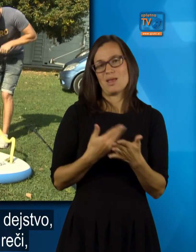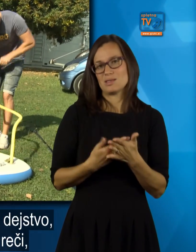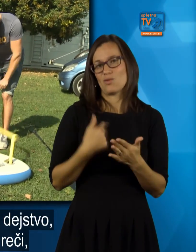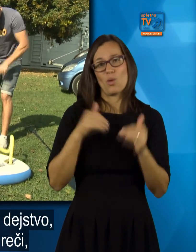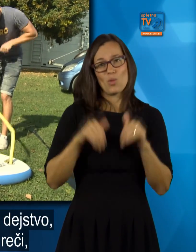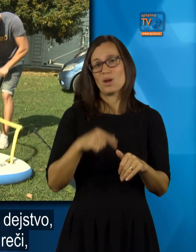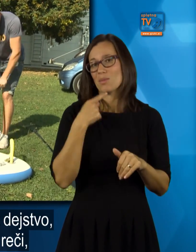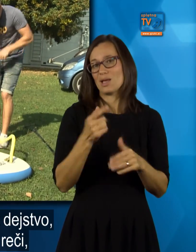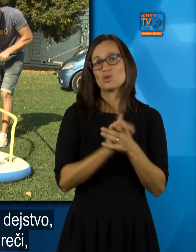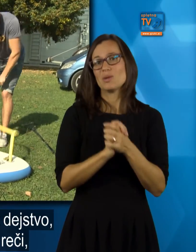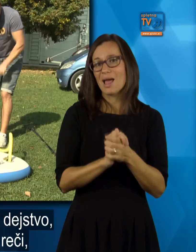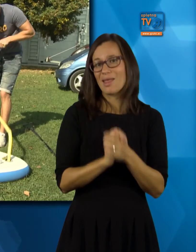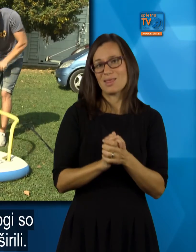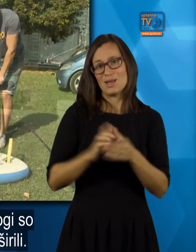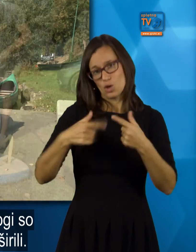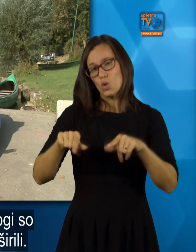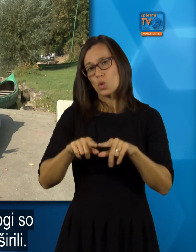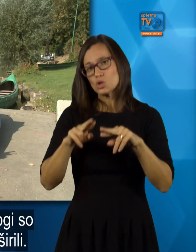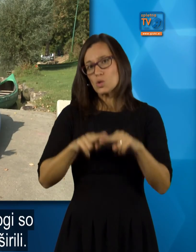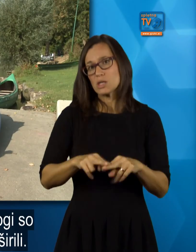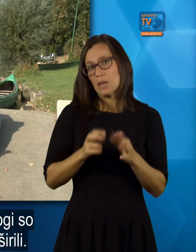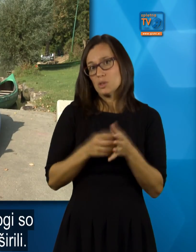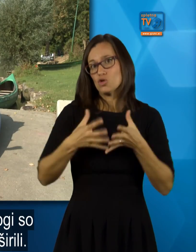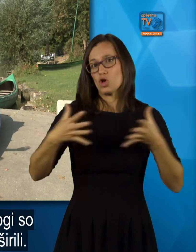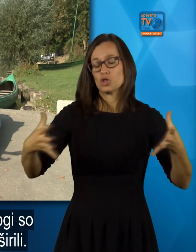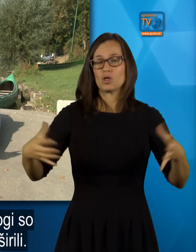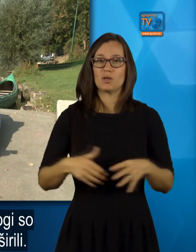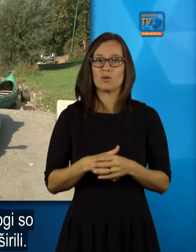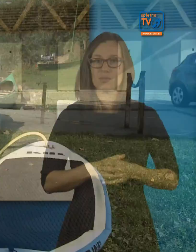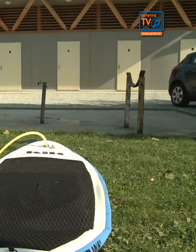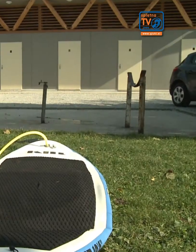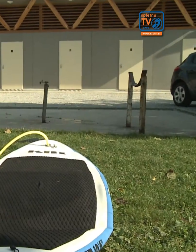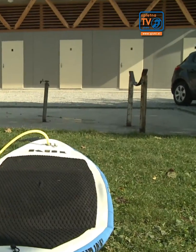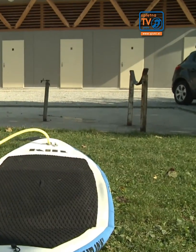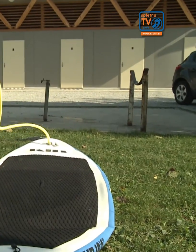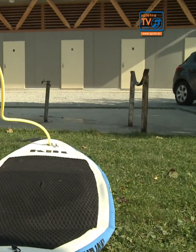kot dejstvo in moram reči, da prijatelji krogi so kar ustali in se širili, no.